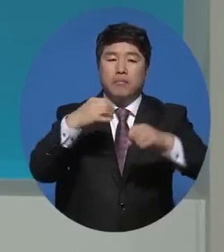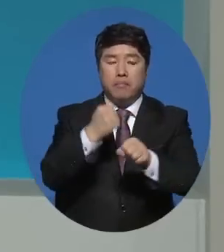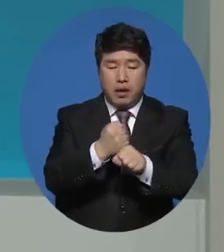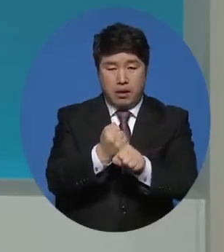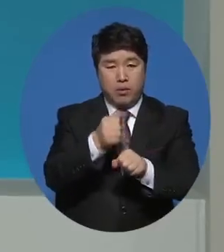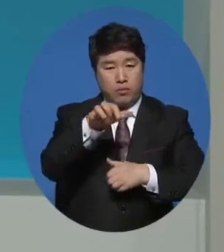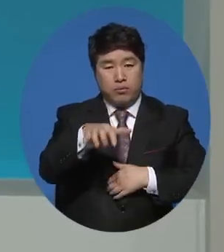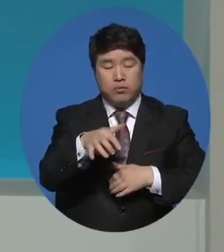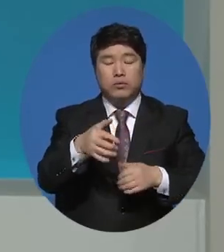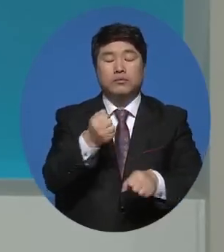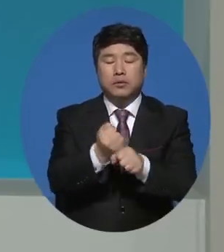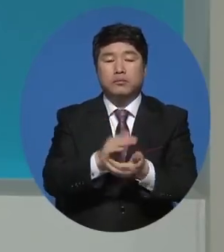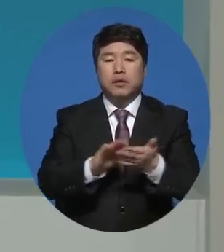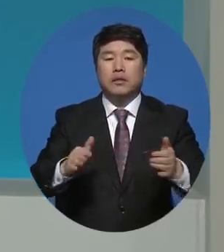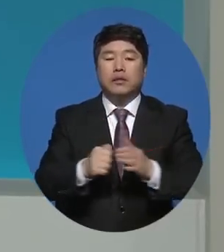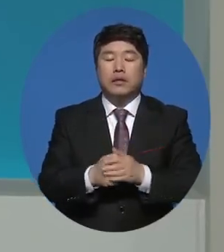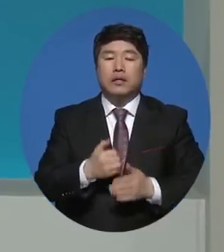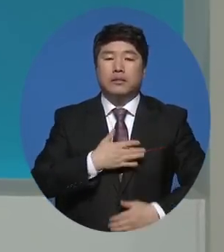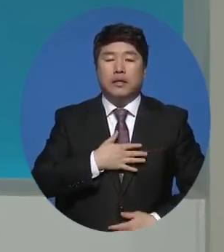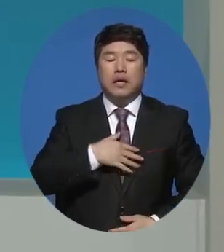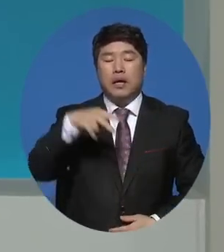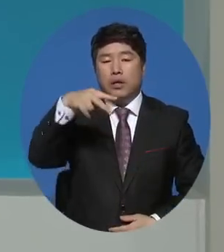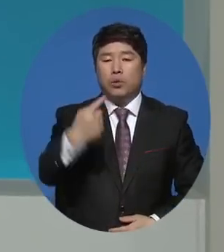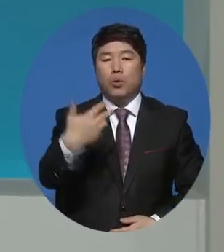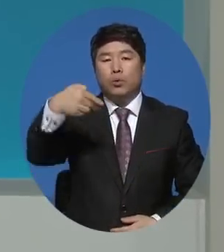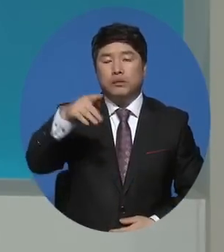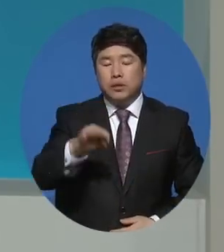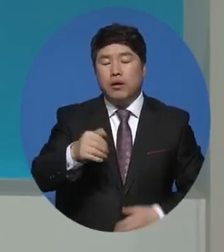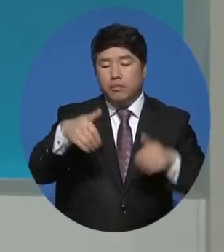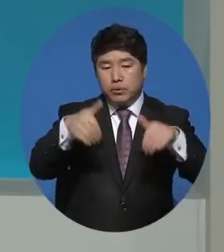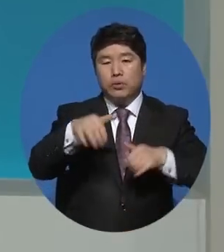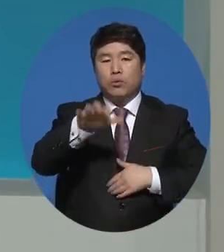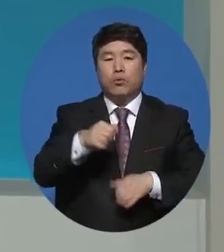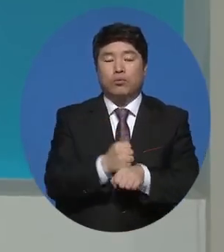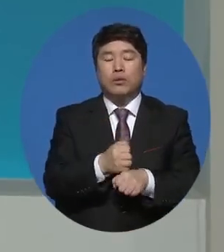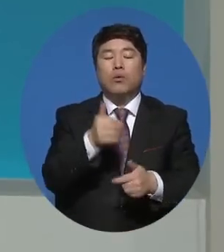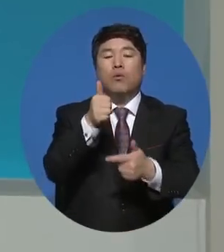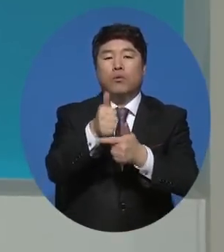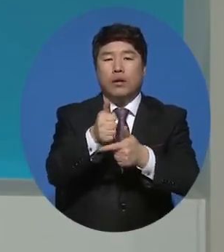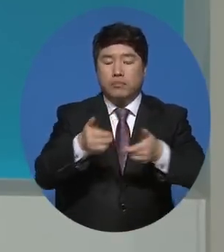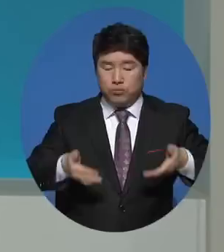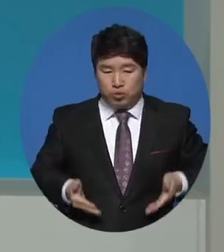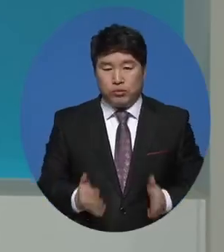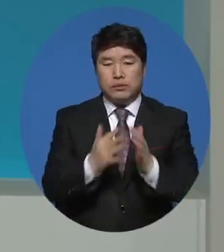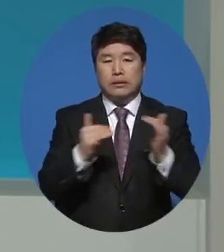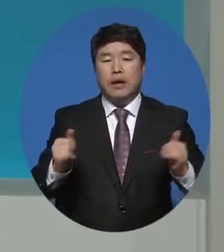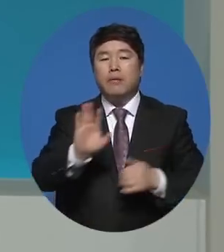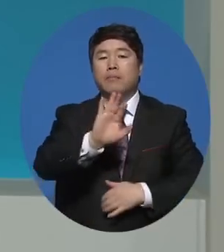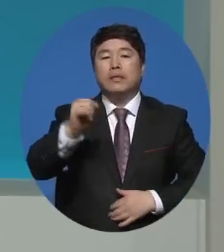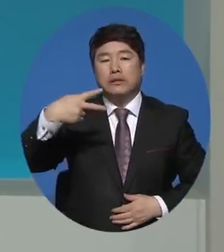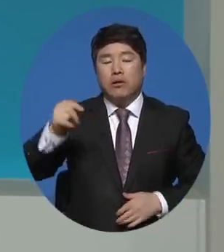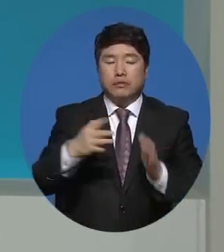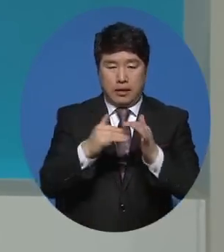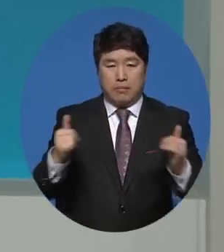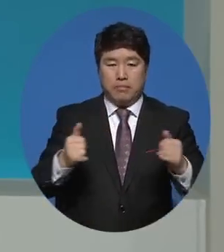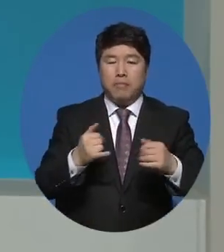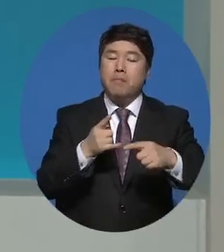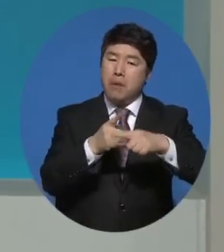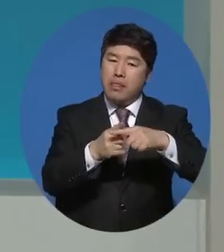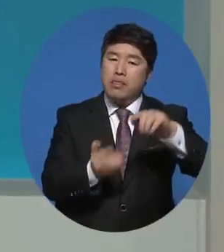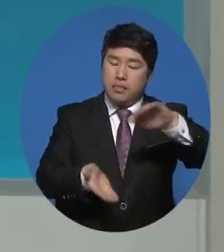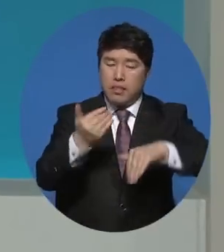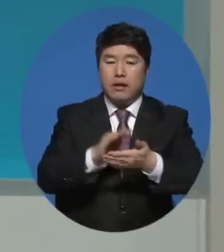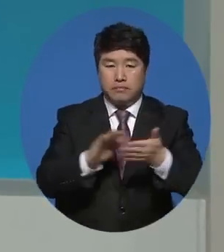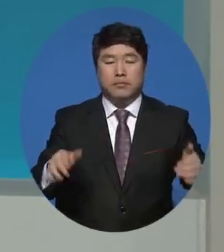아울로 제 도청 비서실에는 우리 호남 출신 비서관들이 절반이 넘습니다 이렇게